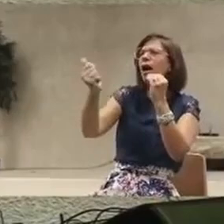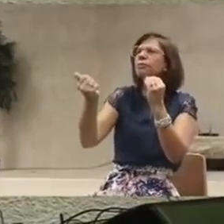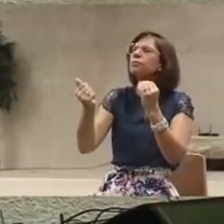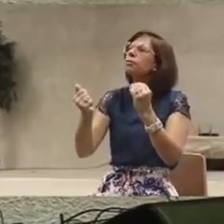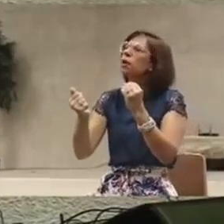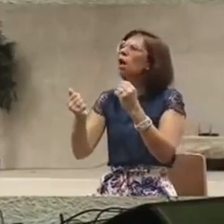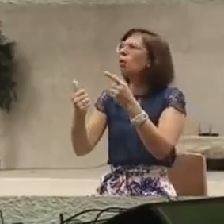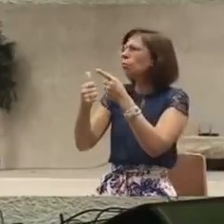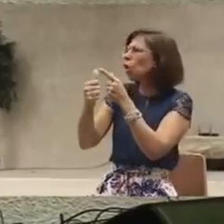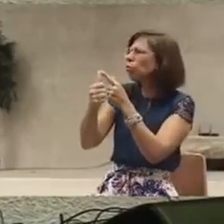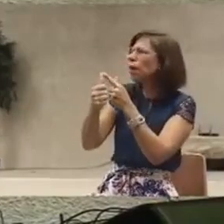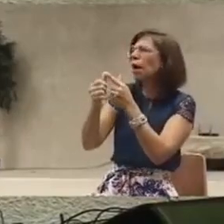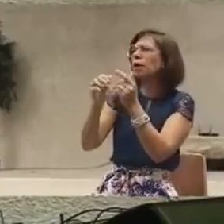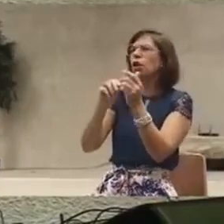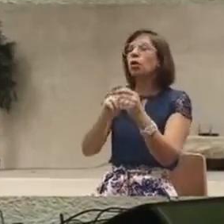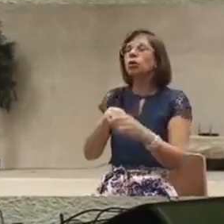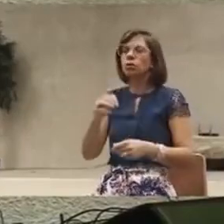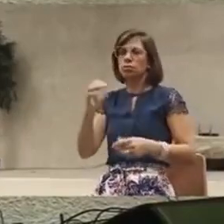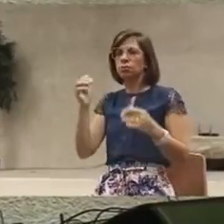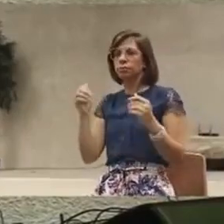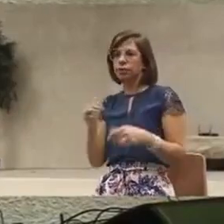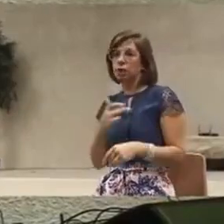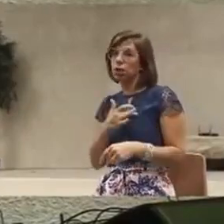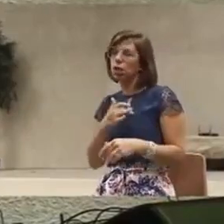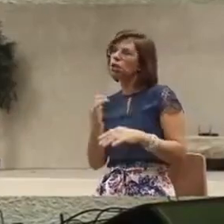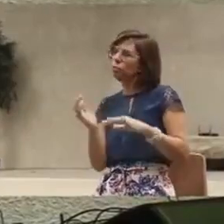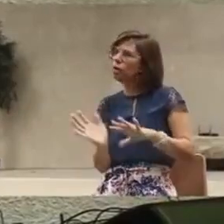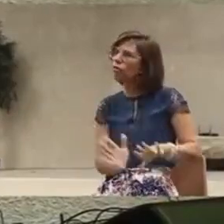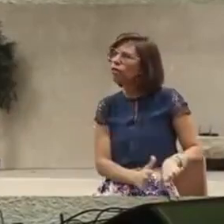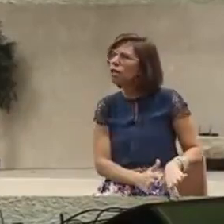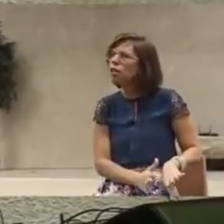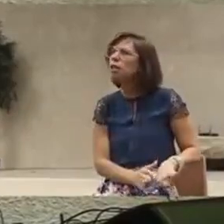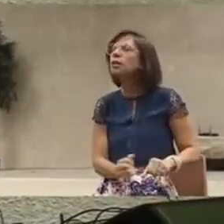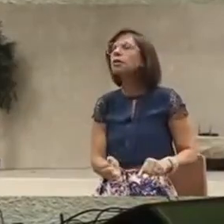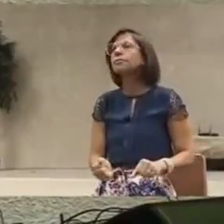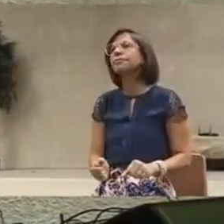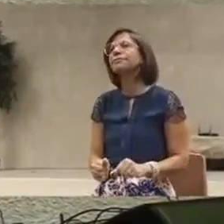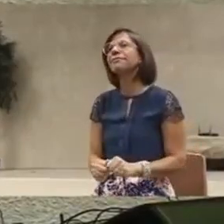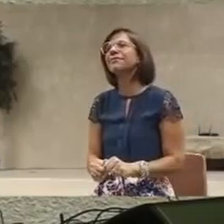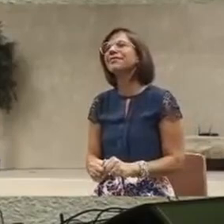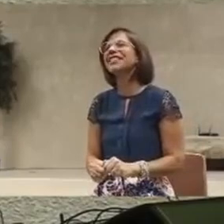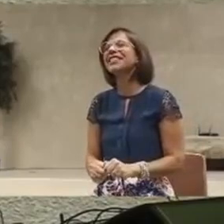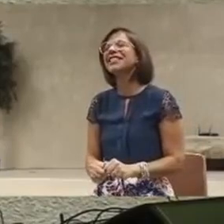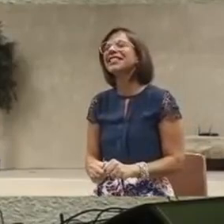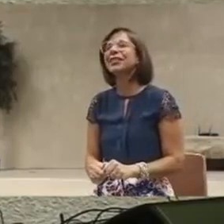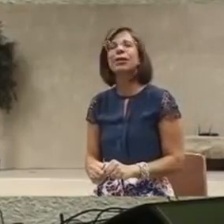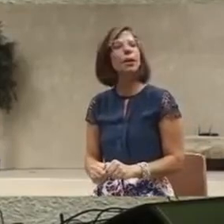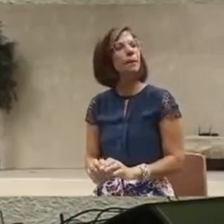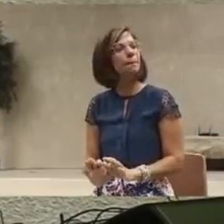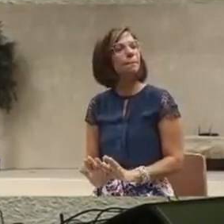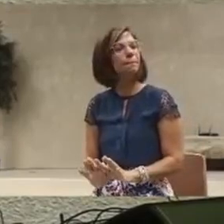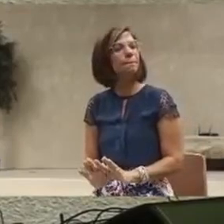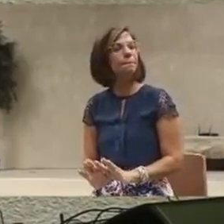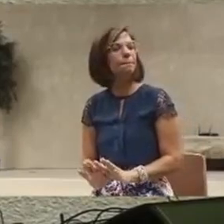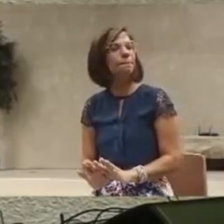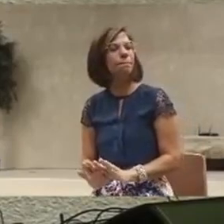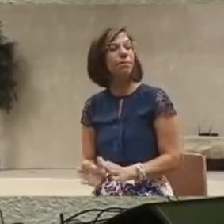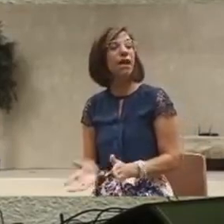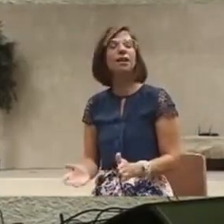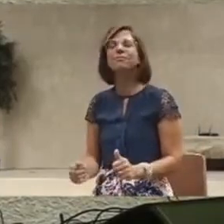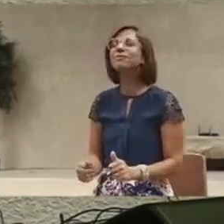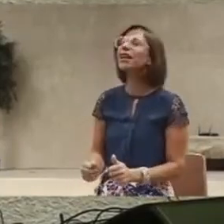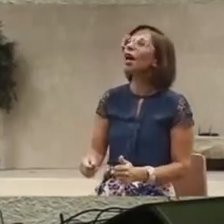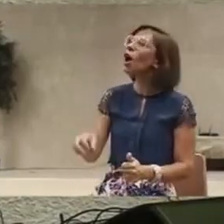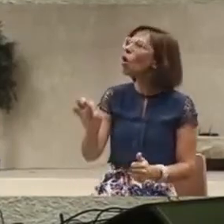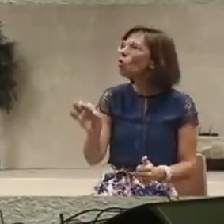pas aux sensations et aux impressions, la réalité, elle est meilleure que ce qu'on